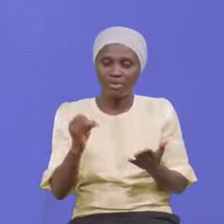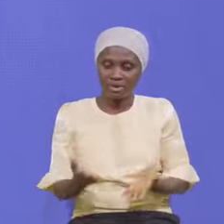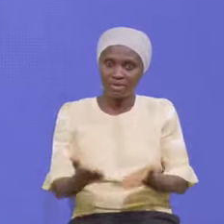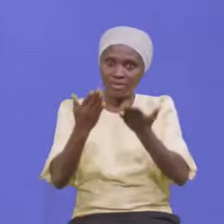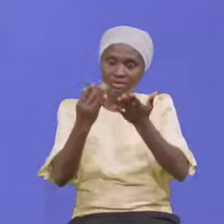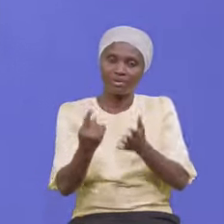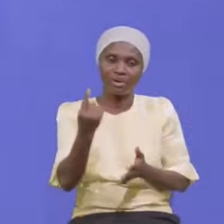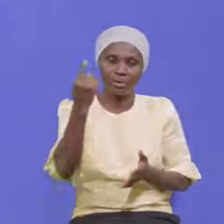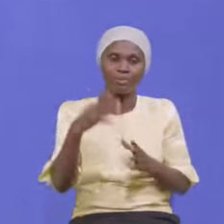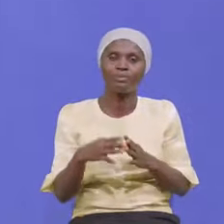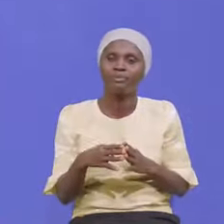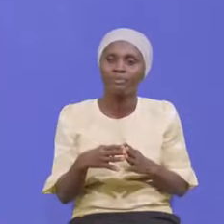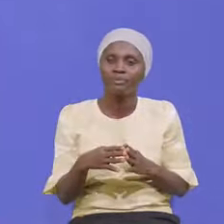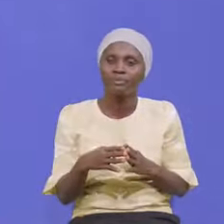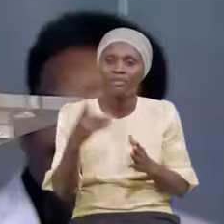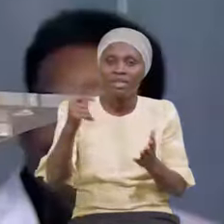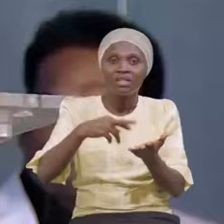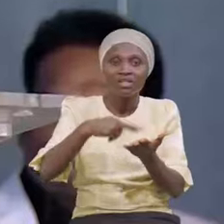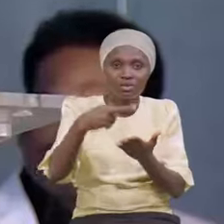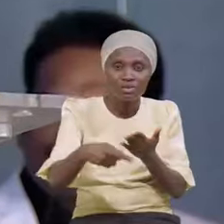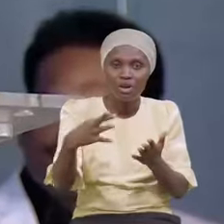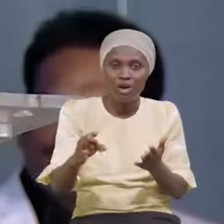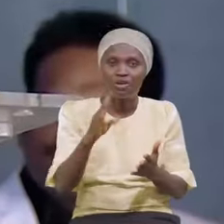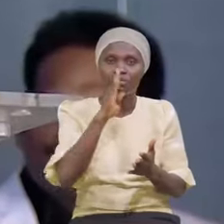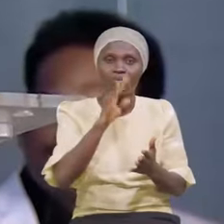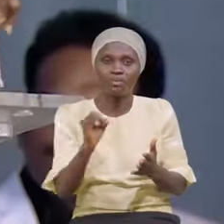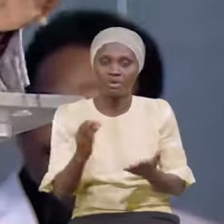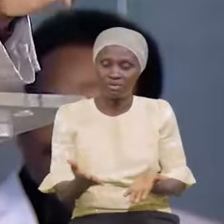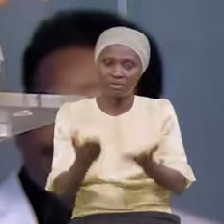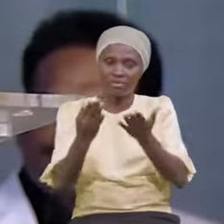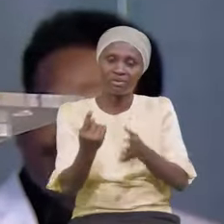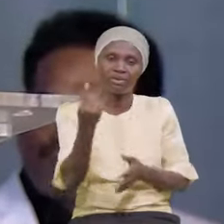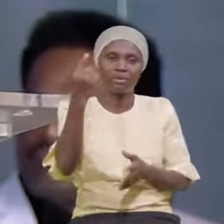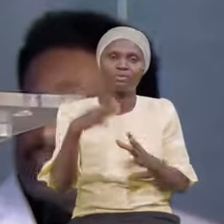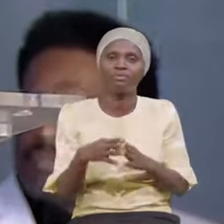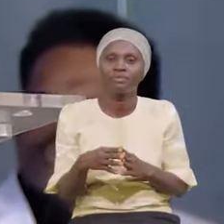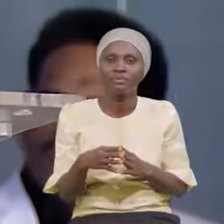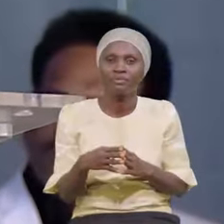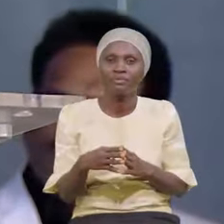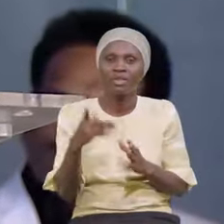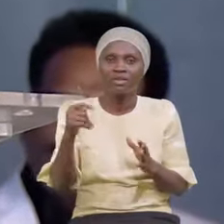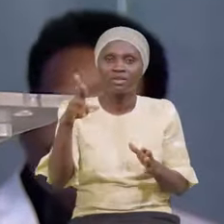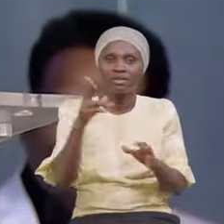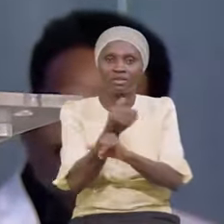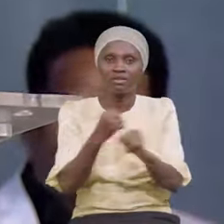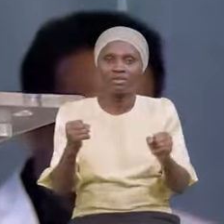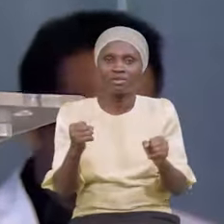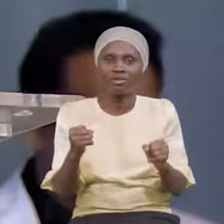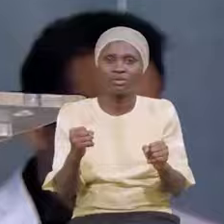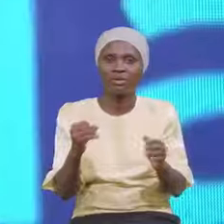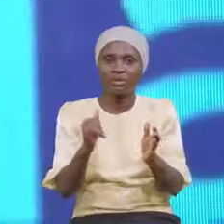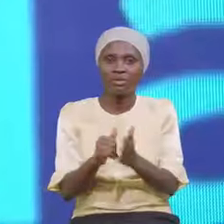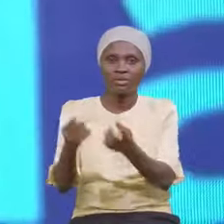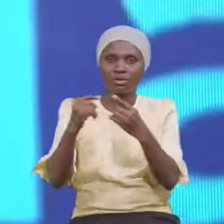పైకెత్తబడిన పర్యవసానాలు తెలియజేశాడు. The result of being lifted up. ఆయన పైకెత్తబడిన ఫలితముగా. The redemption that comes to you when